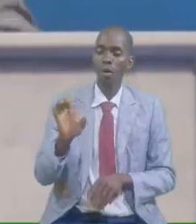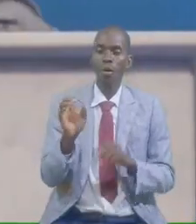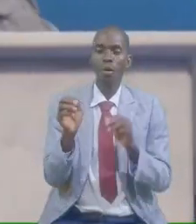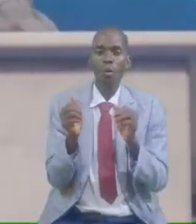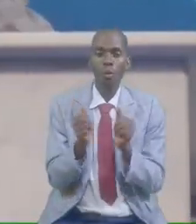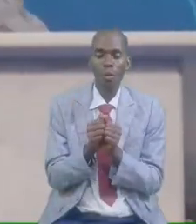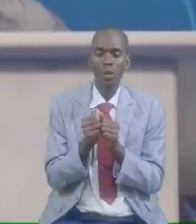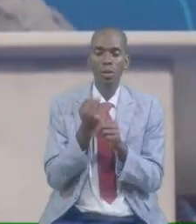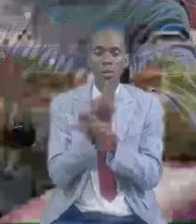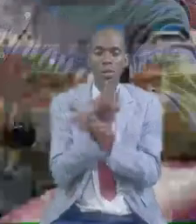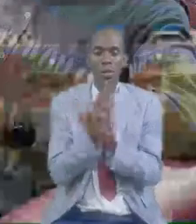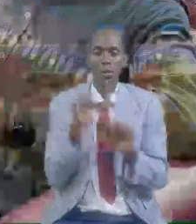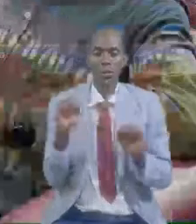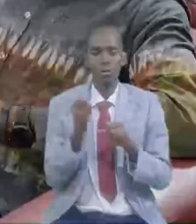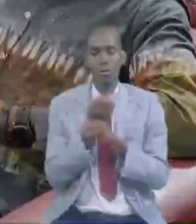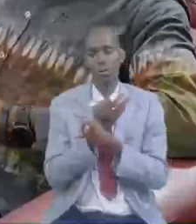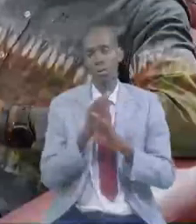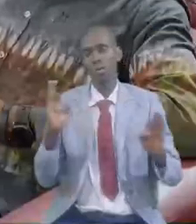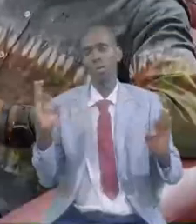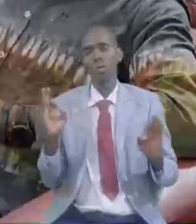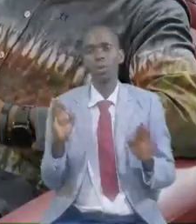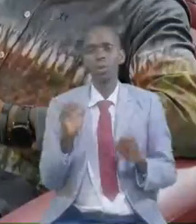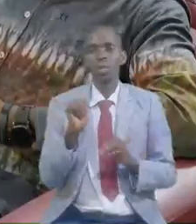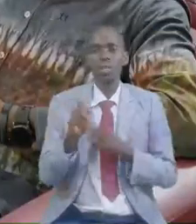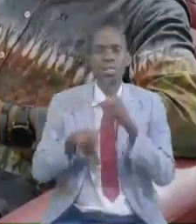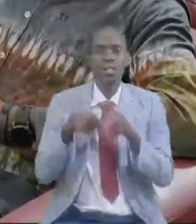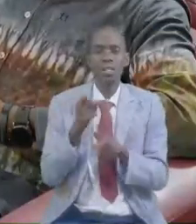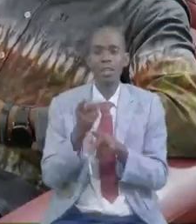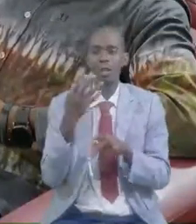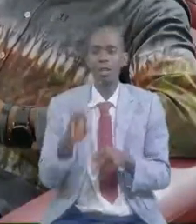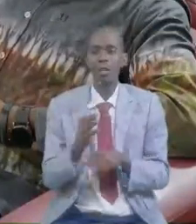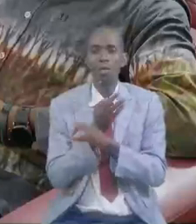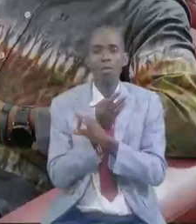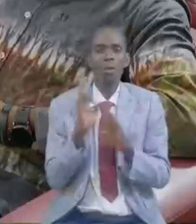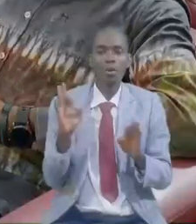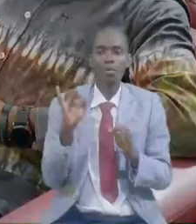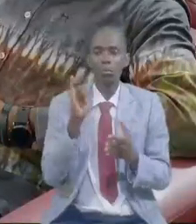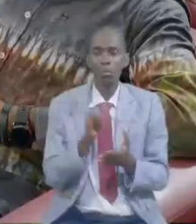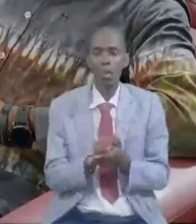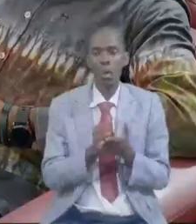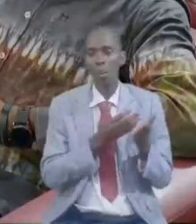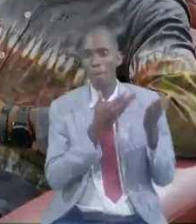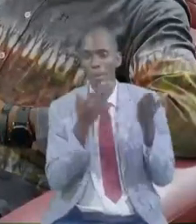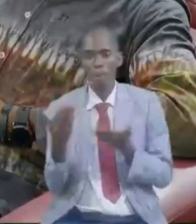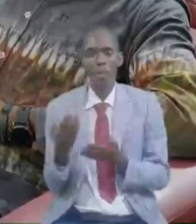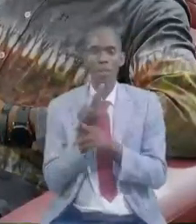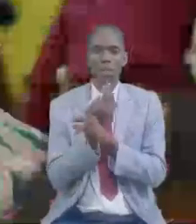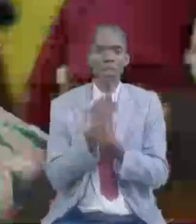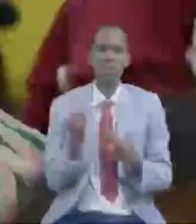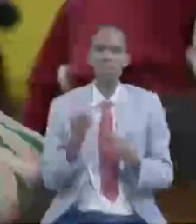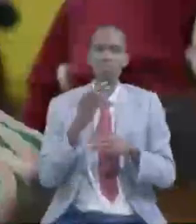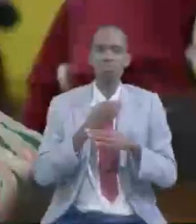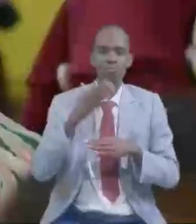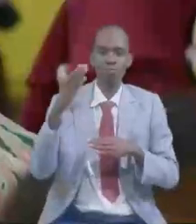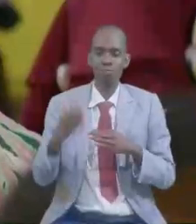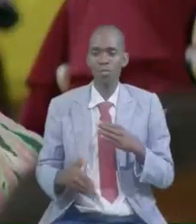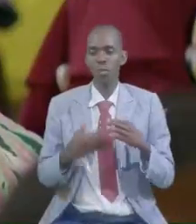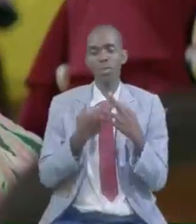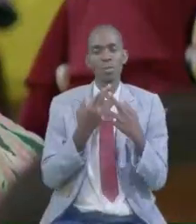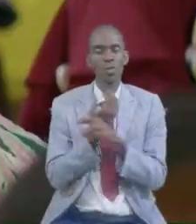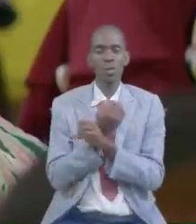la liberté rédemptrice. Le type de liberté qui apporte la rédemption. La